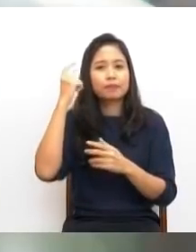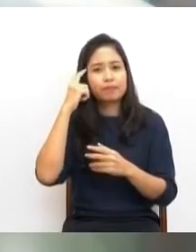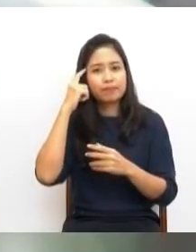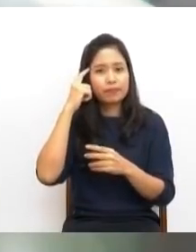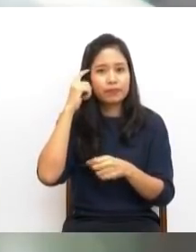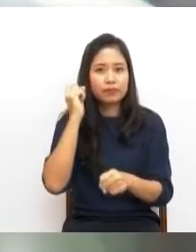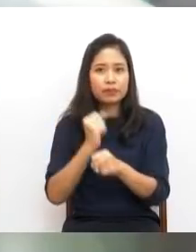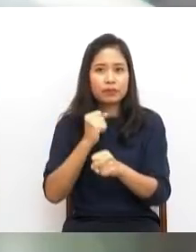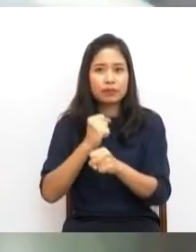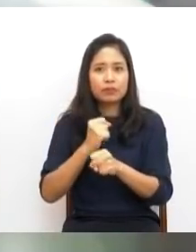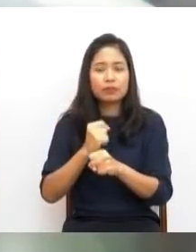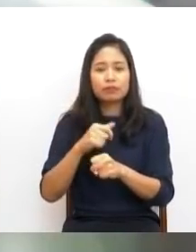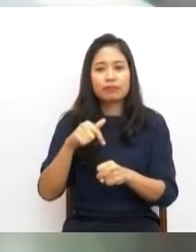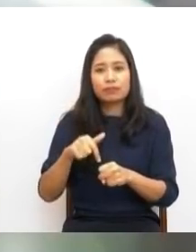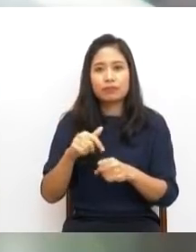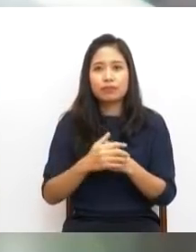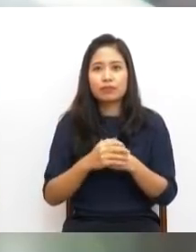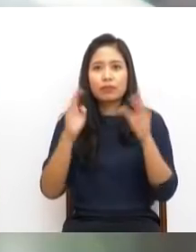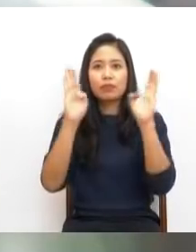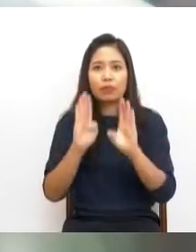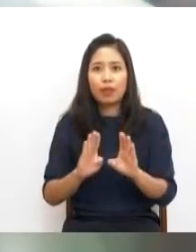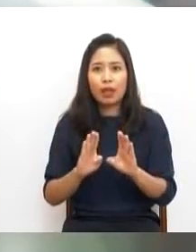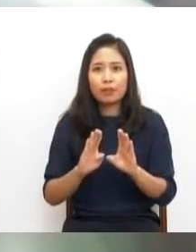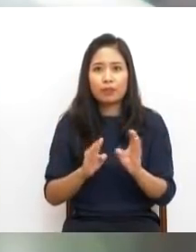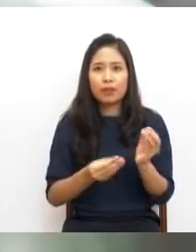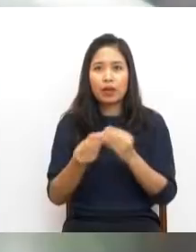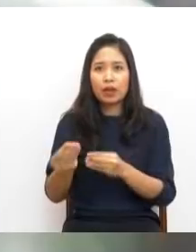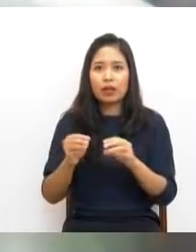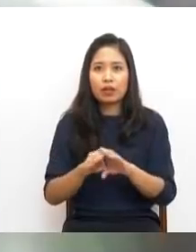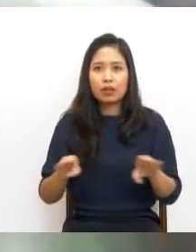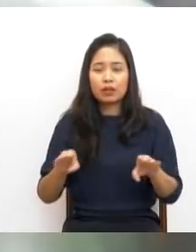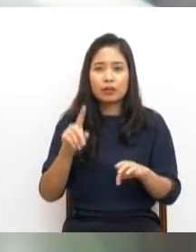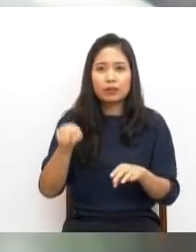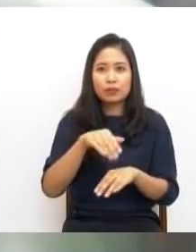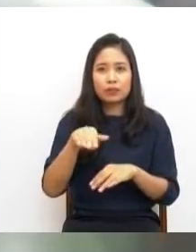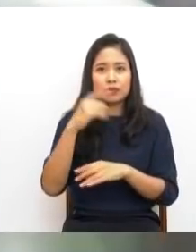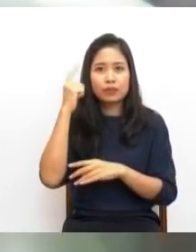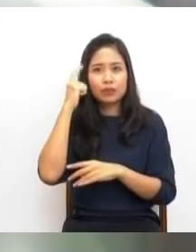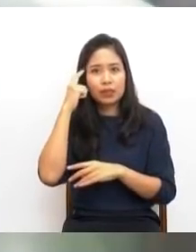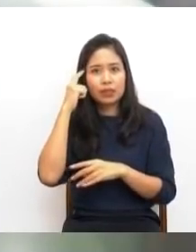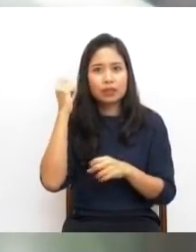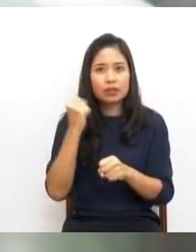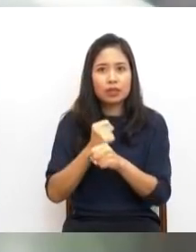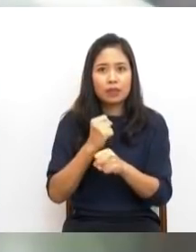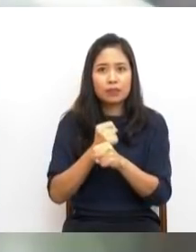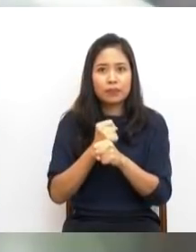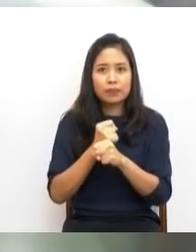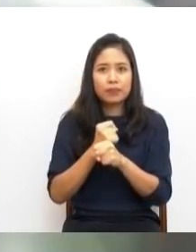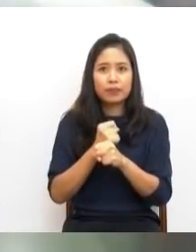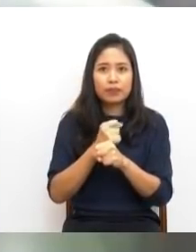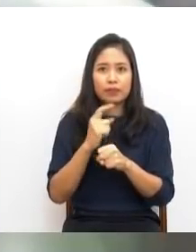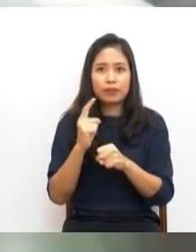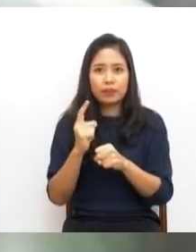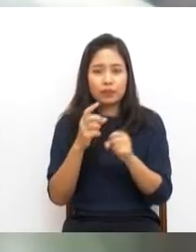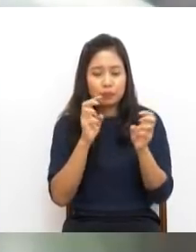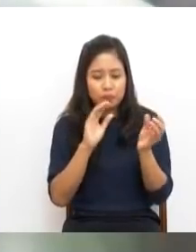กิดขึ้นครับผม ครับเป็นรูปแบบใหม่ New Normal นะคะเราก็เลยเหมือนกับว่าดูว่าเราจะสามารถ เปลี่ยนวิธีการอบ